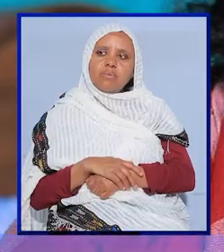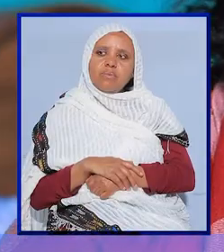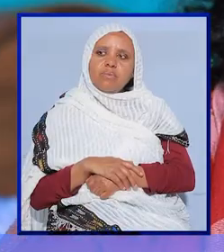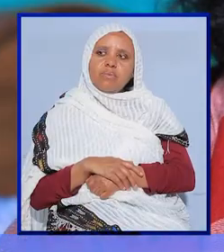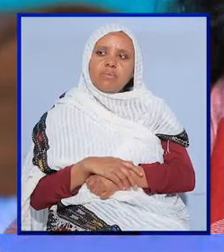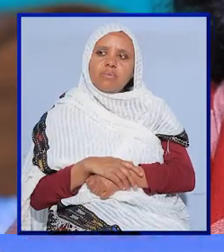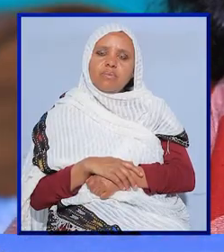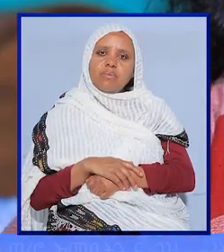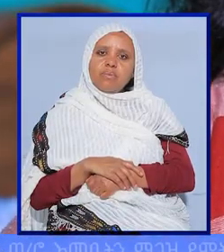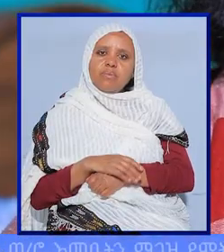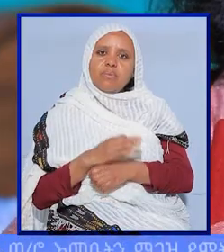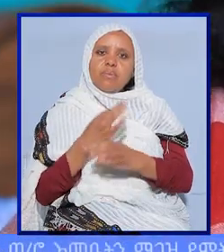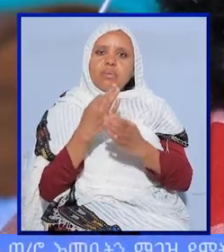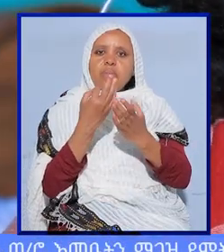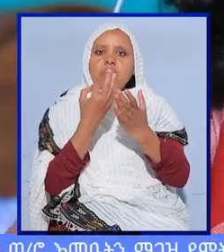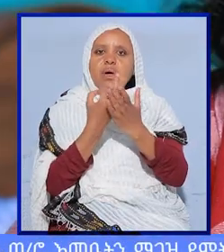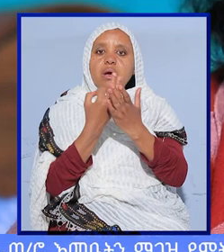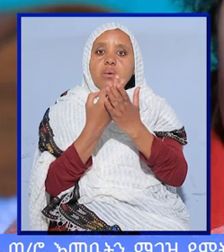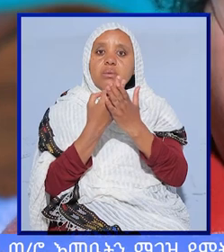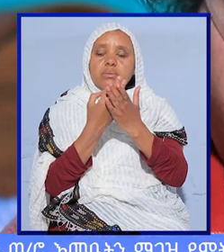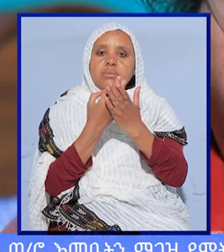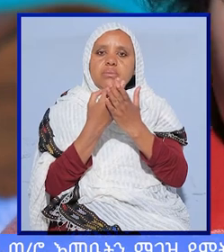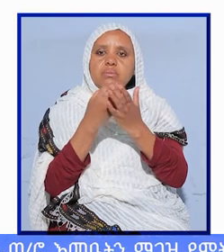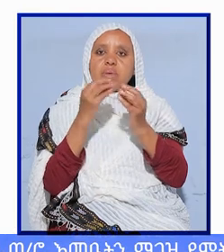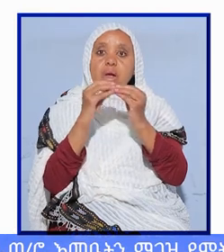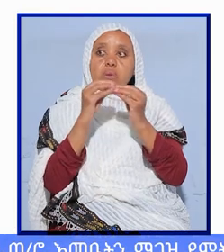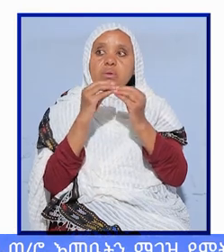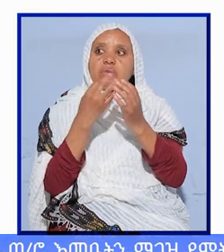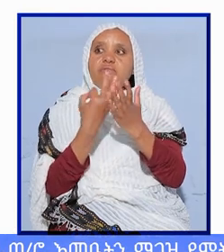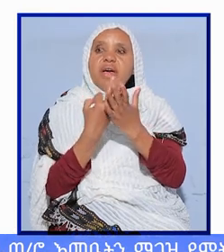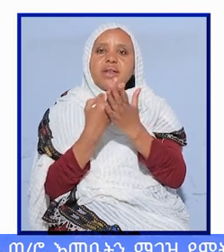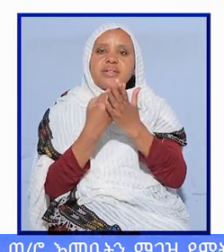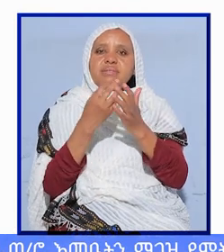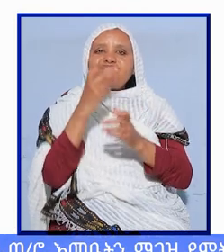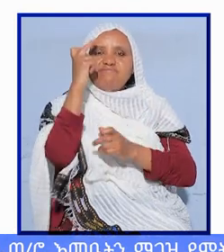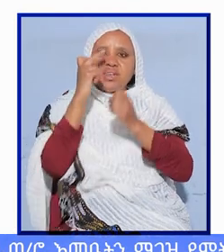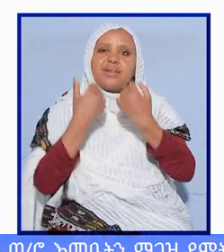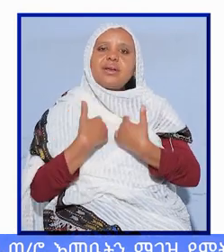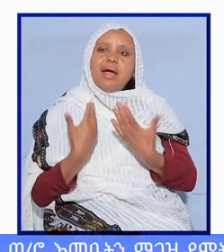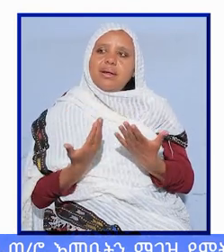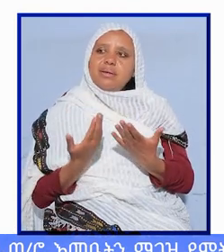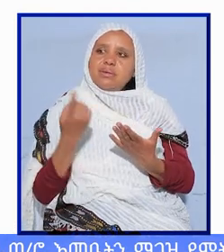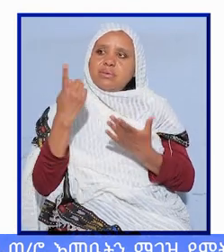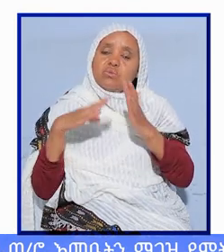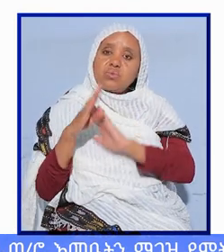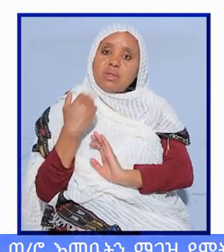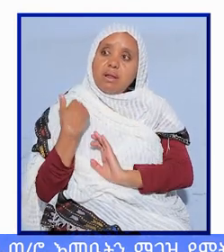በጣም አካውንቲንግ ኤንድ ፋይናንስ ዲግሪ አለኝ። ዲግሪ አለኝ ላሳየ፣ ዲግሪ እኮ አለኝ እዚህ ውስጥ